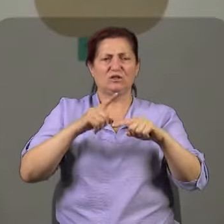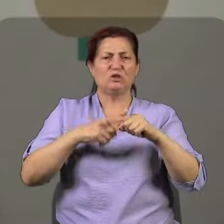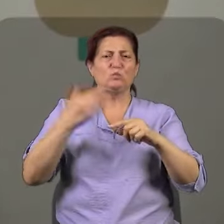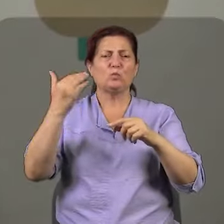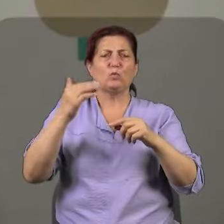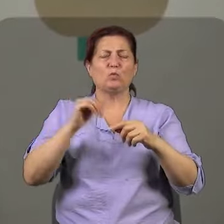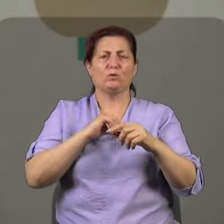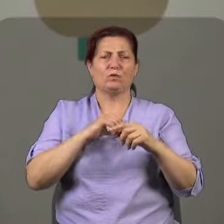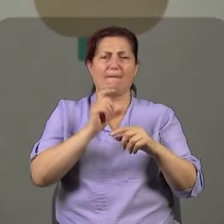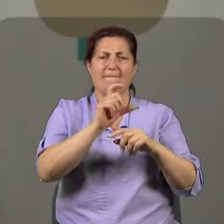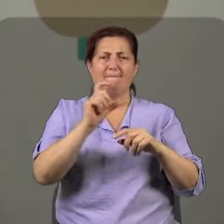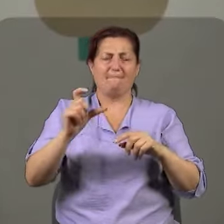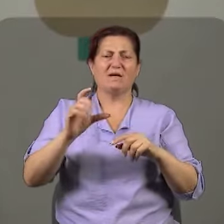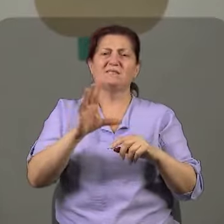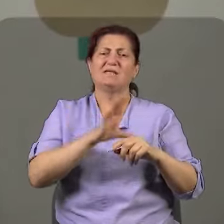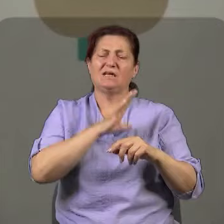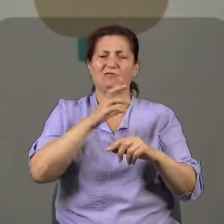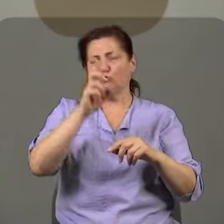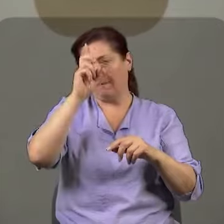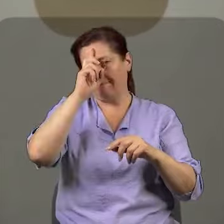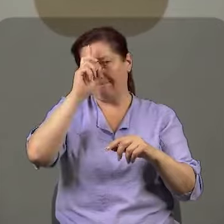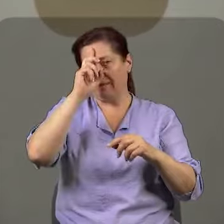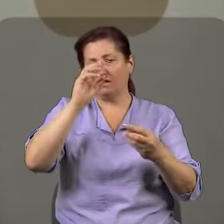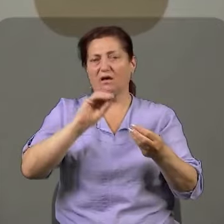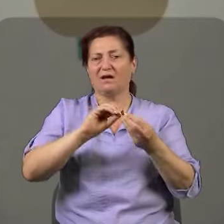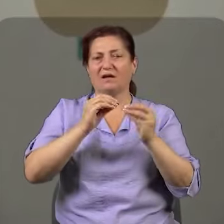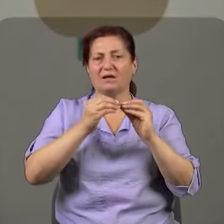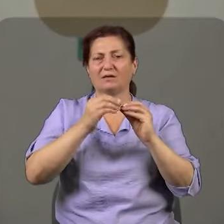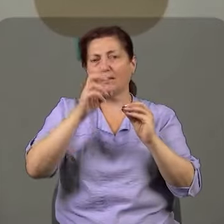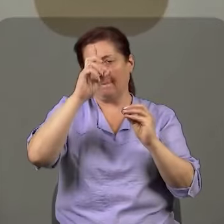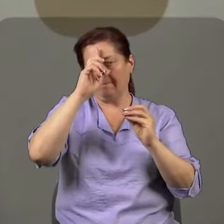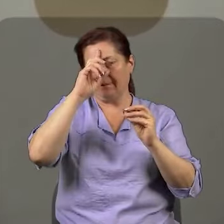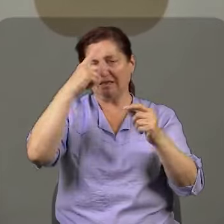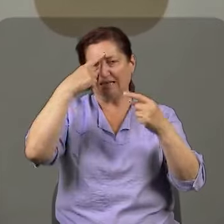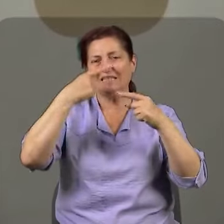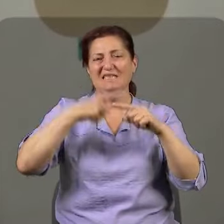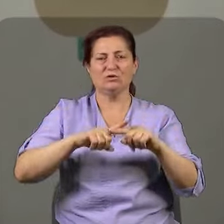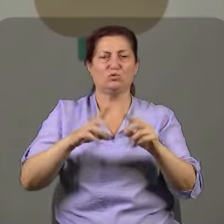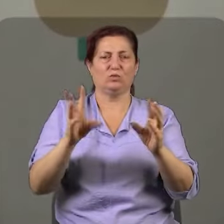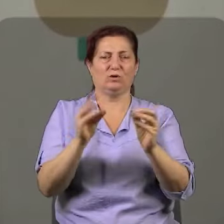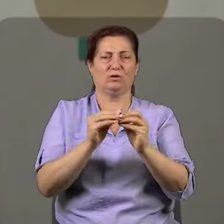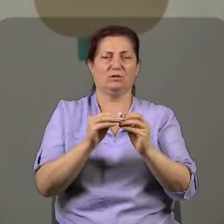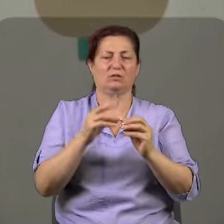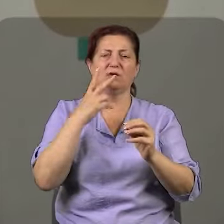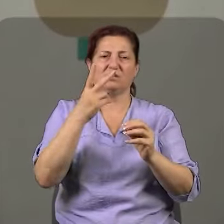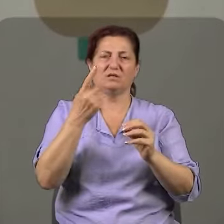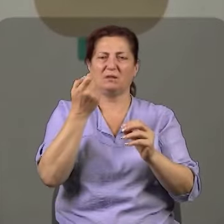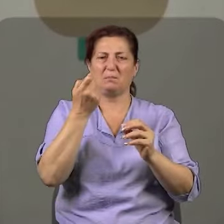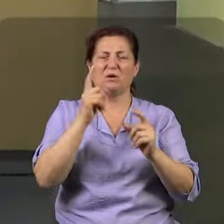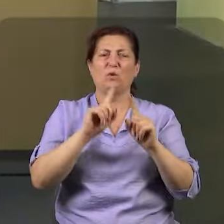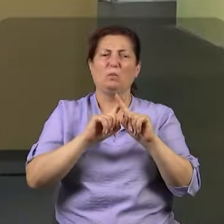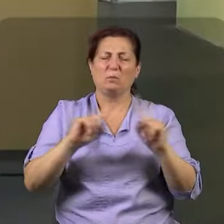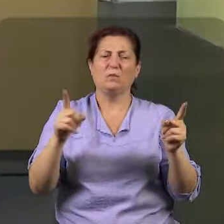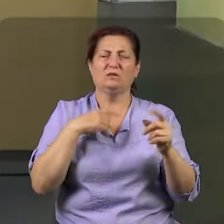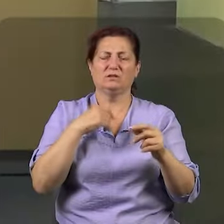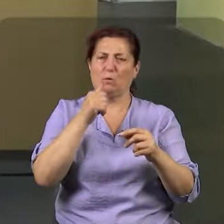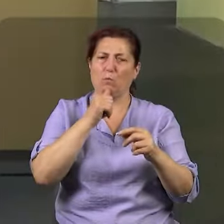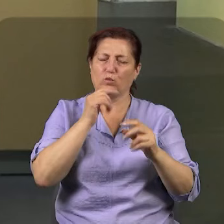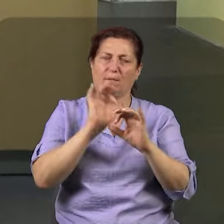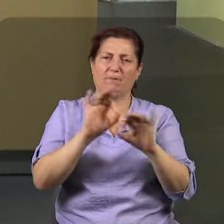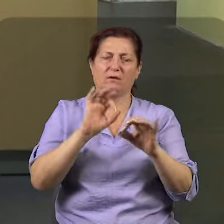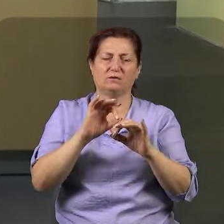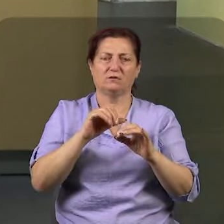հաճախ լինում է հենց պետական, ասենք, խնդիրներ պետական ինստիտուտների, էլի, այսինքն տեսեք, մի ուրիշ ձևելի փորձեմ բացատրեմ, երբ որ